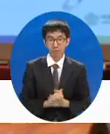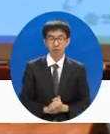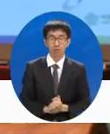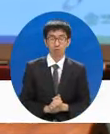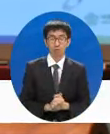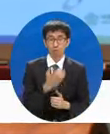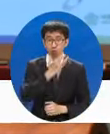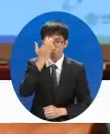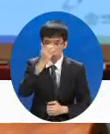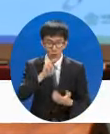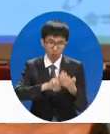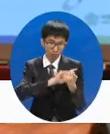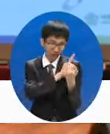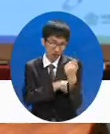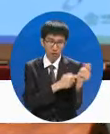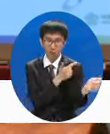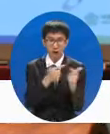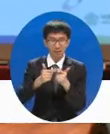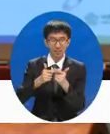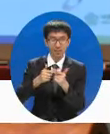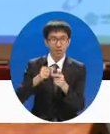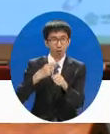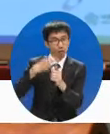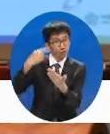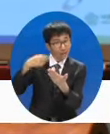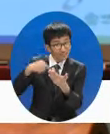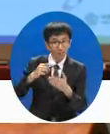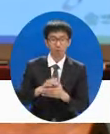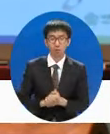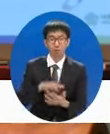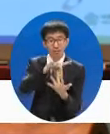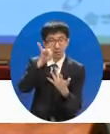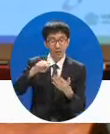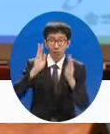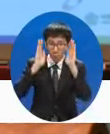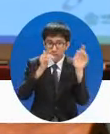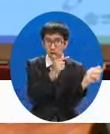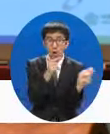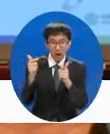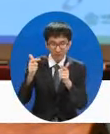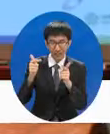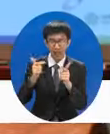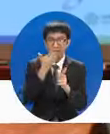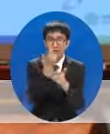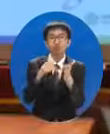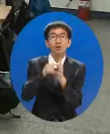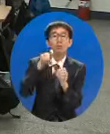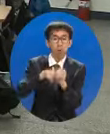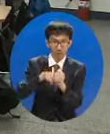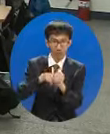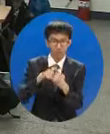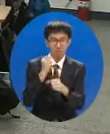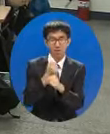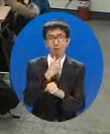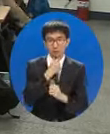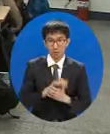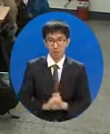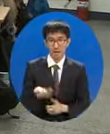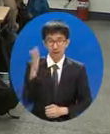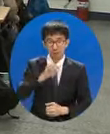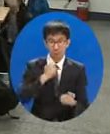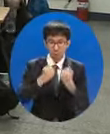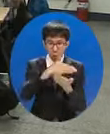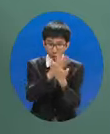있는 교수학습, 그다음에 선택학습 이러한 것들이 가능하도록. 하지만